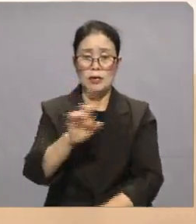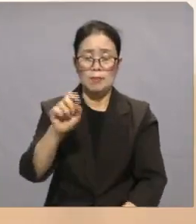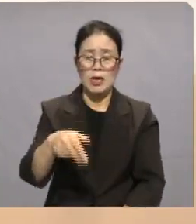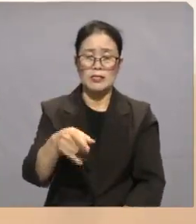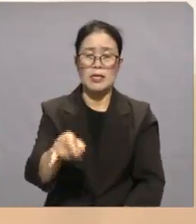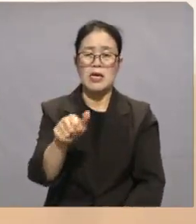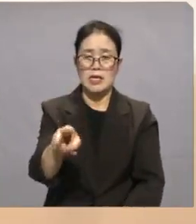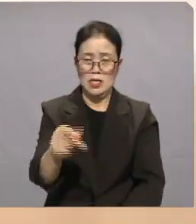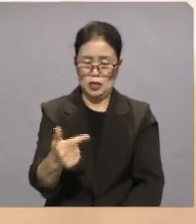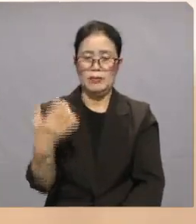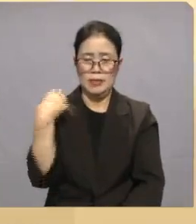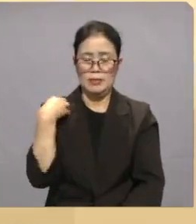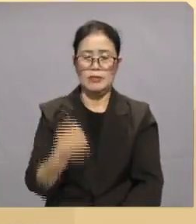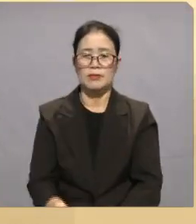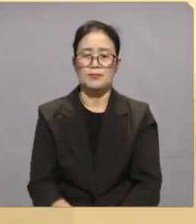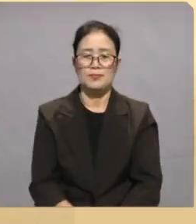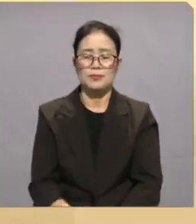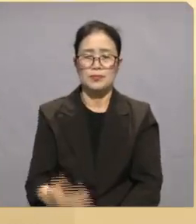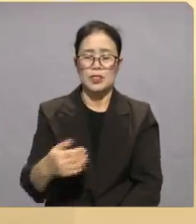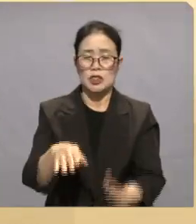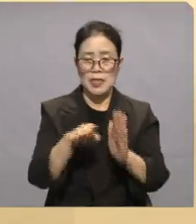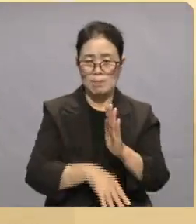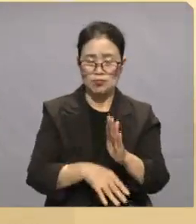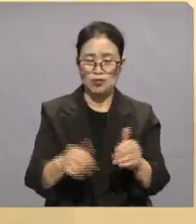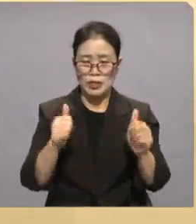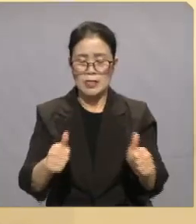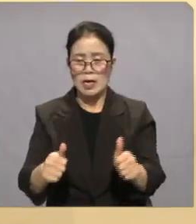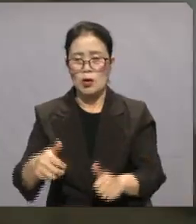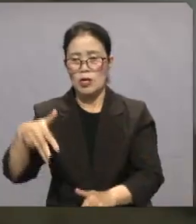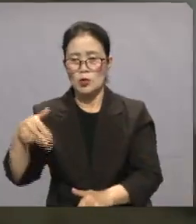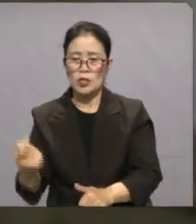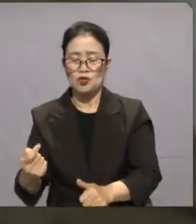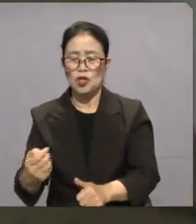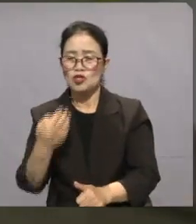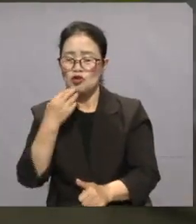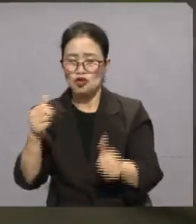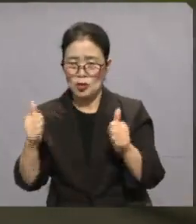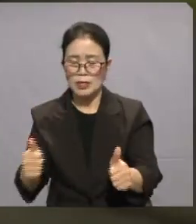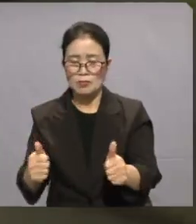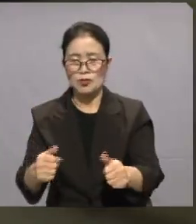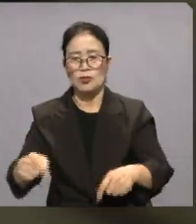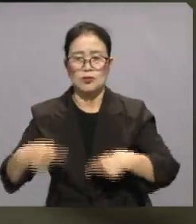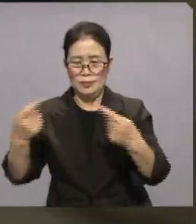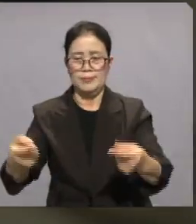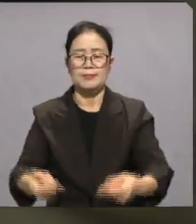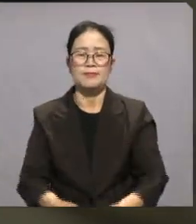서울고검장이 맡습니다. 김종우 서울남부지검 2차장과 최순호 서울중앙지검 형사 3부장도